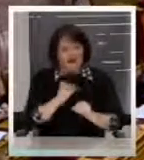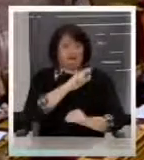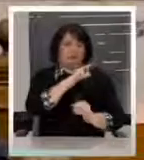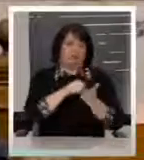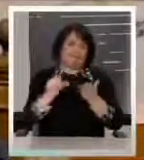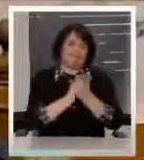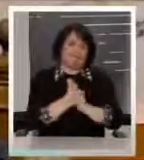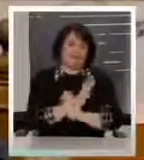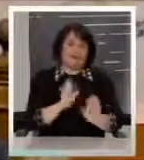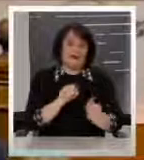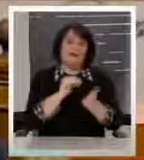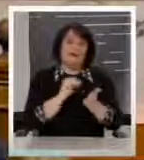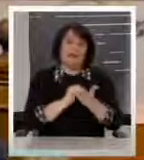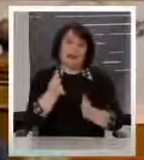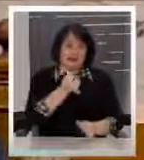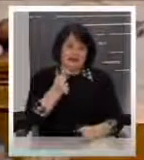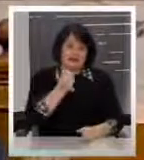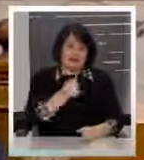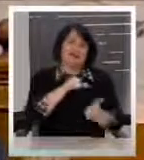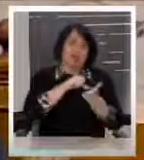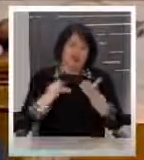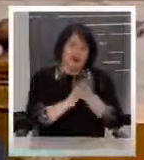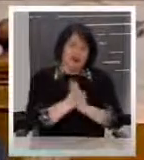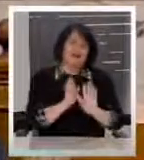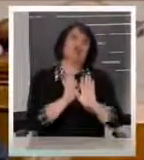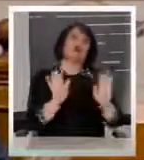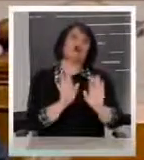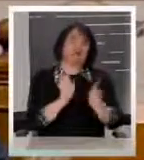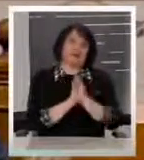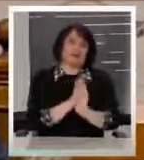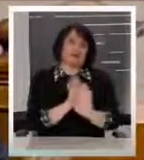τα οποία επανειλημμένα είπατε. Όχι, όχι. Σας παρακαλώ.